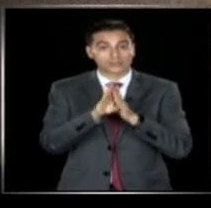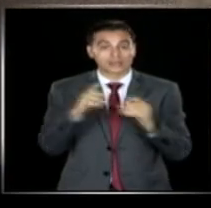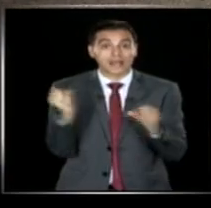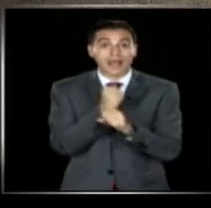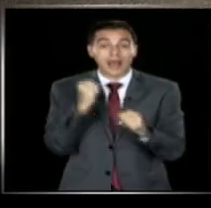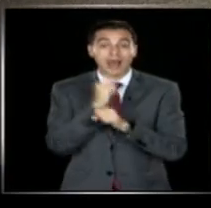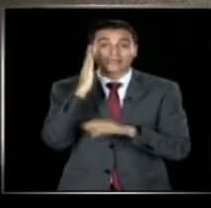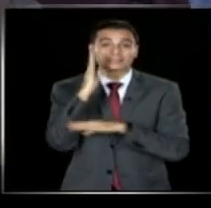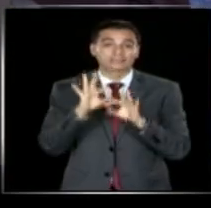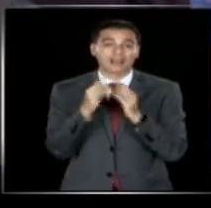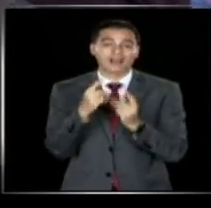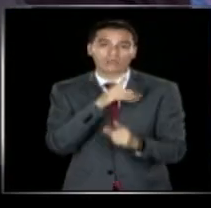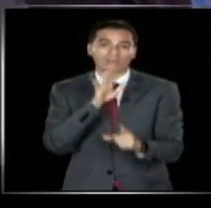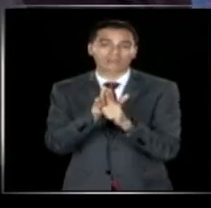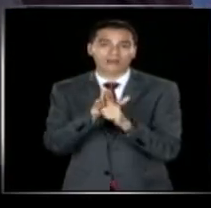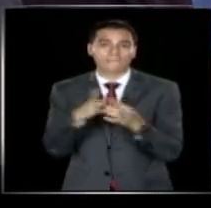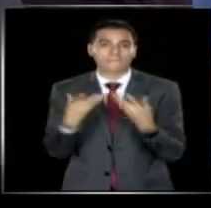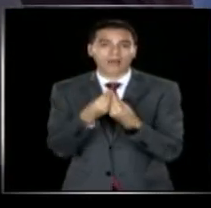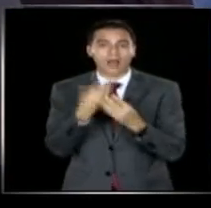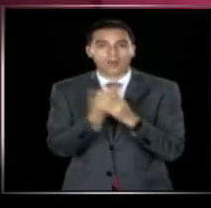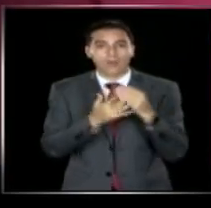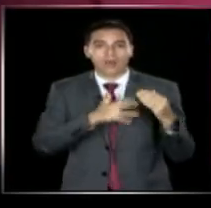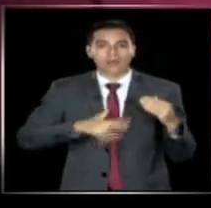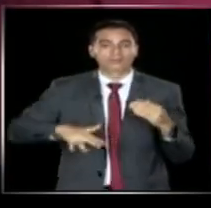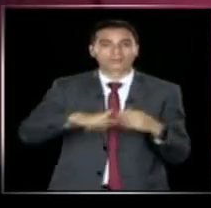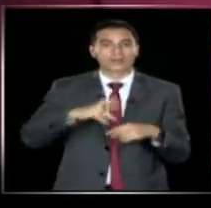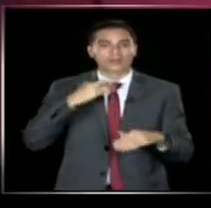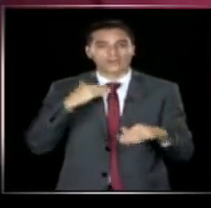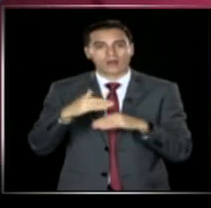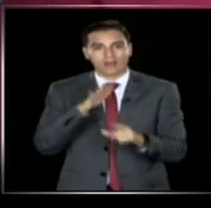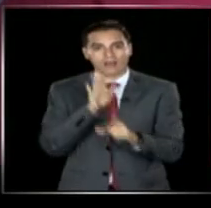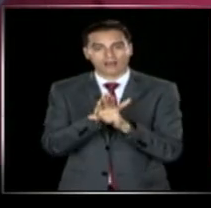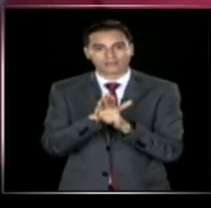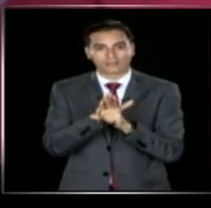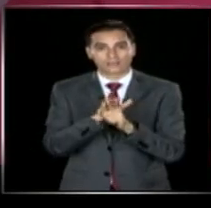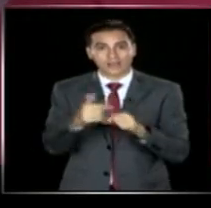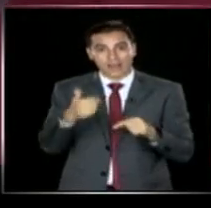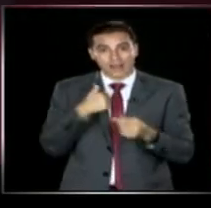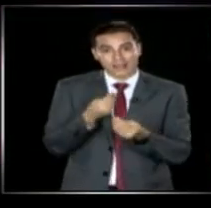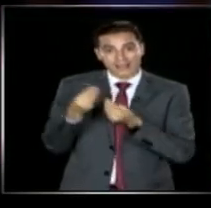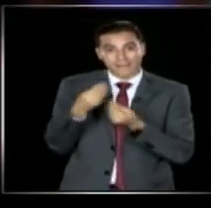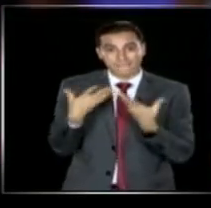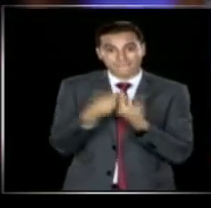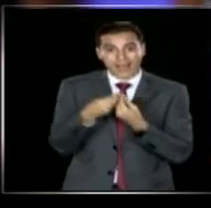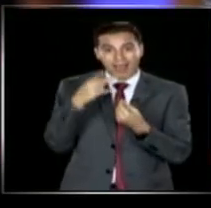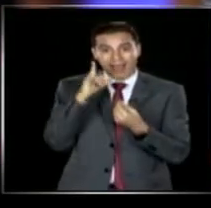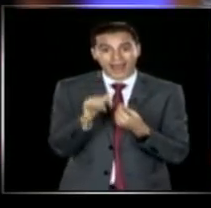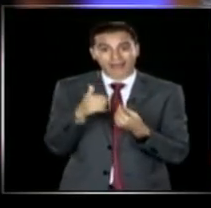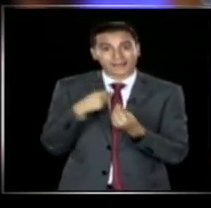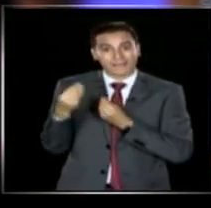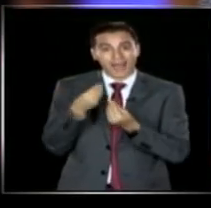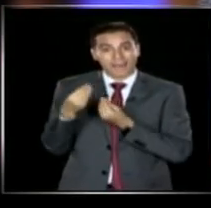القادرون باختلاف دور مش عادي، دي بطولة. علاقتنا بعلي يعني إحنا بنعامله طبيعي، يعني إحنا مثلا